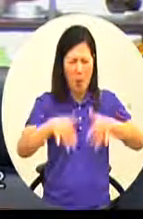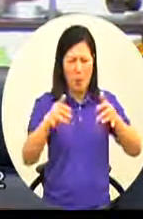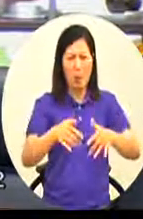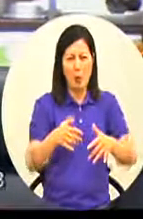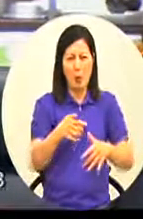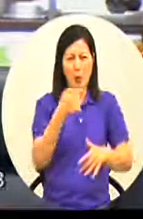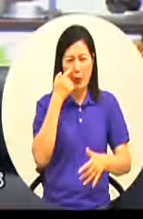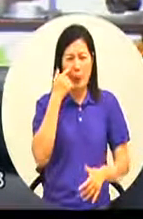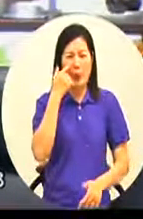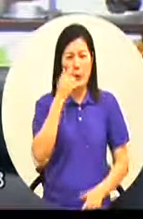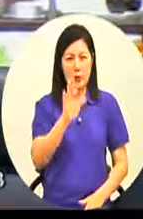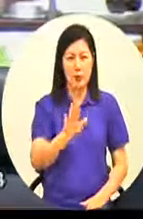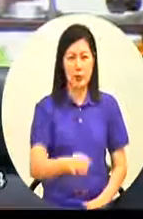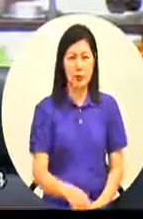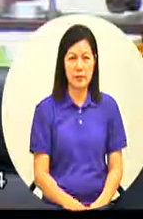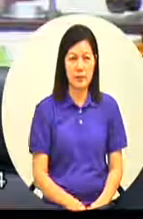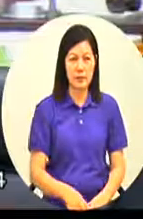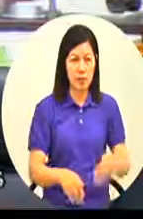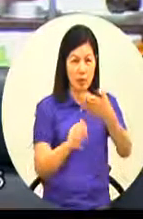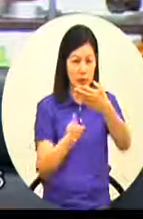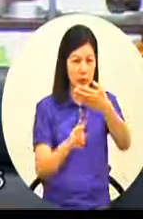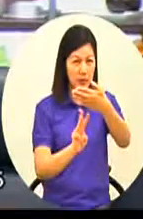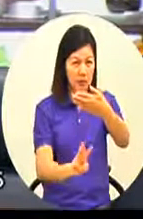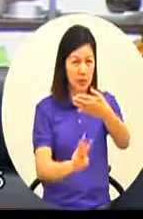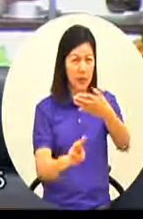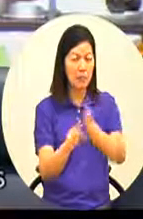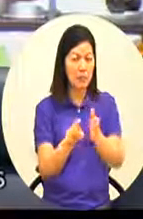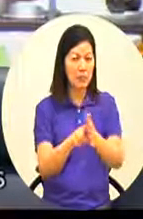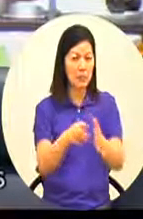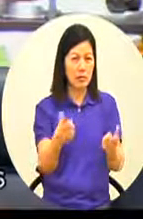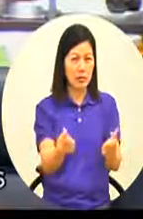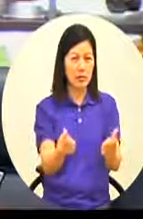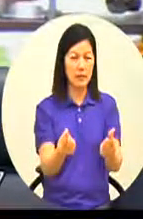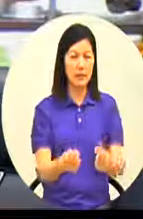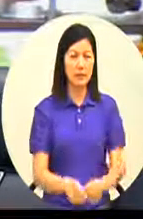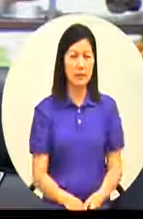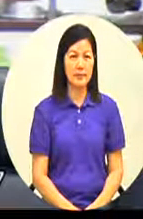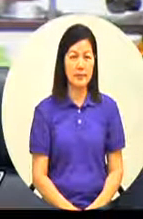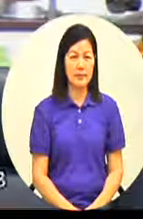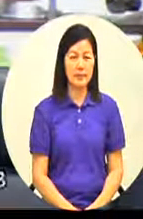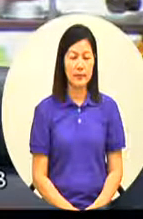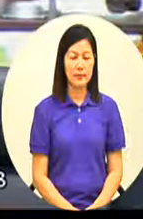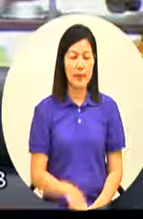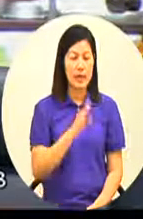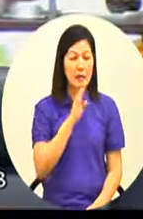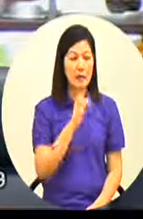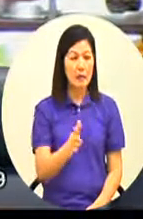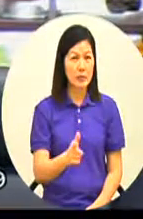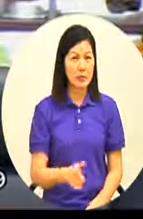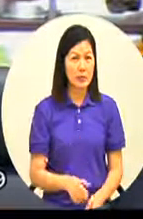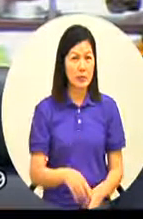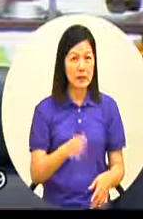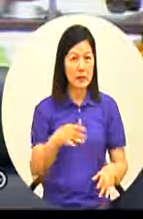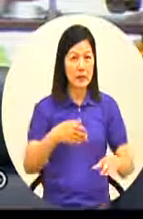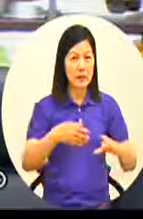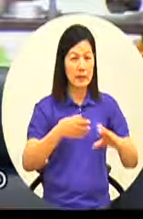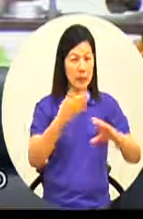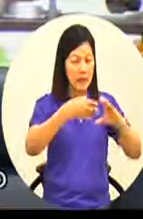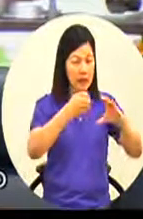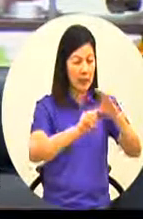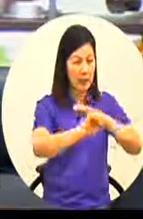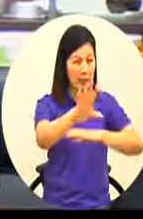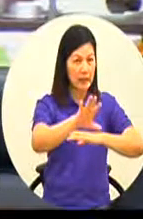非常的大。那在9月3号的时候也是同样的哈、哦。那我们是不是先那个放一下